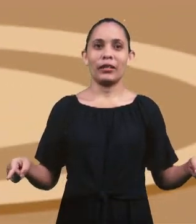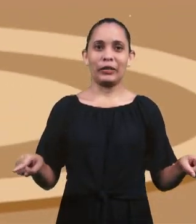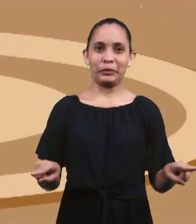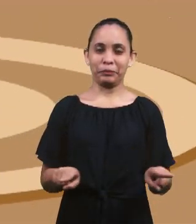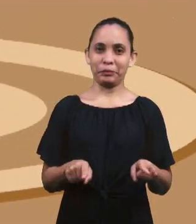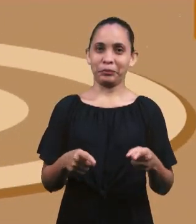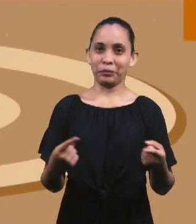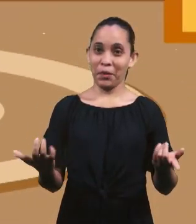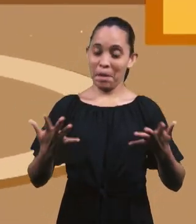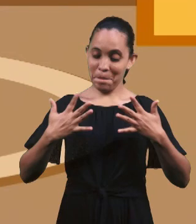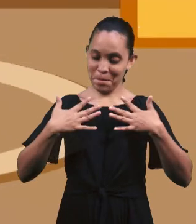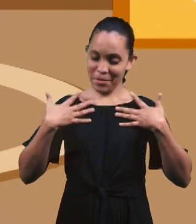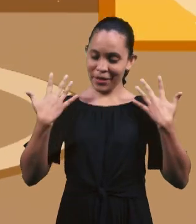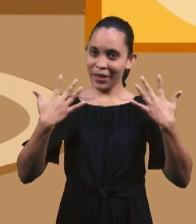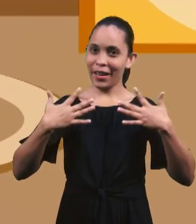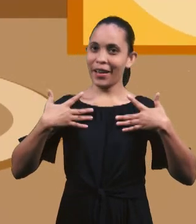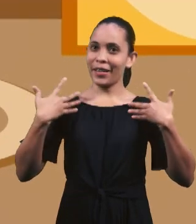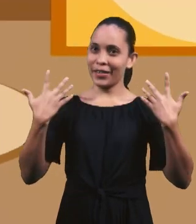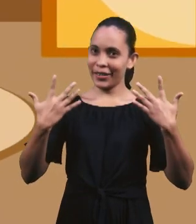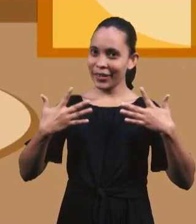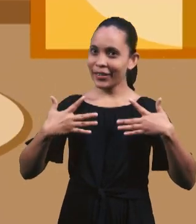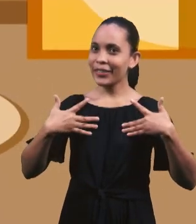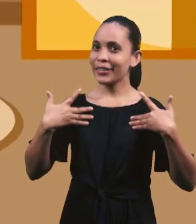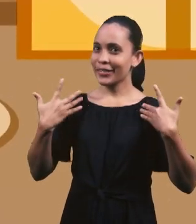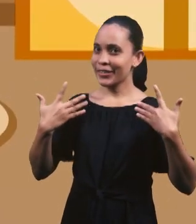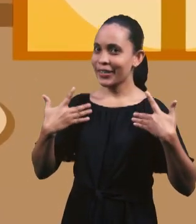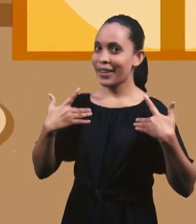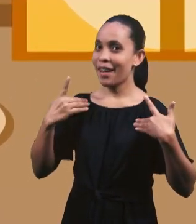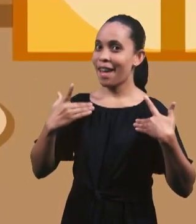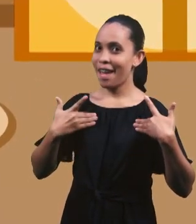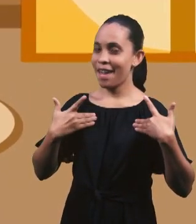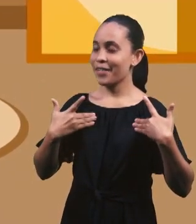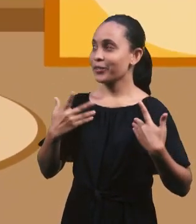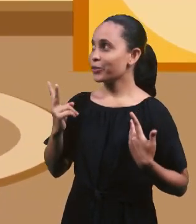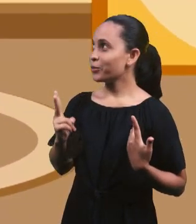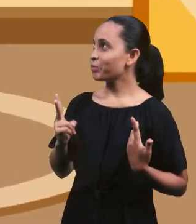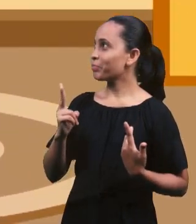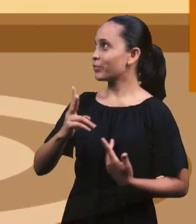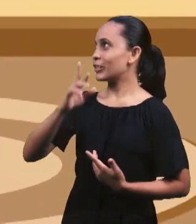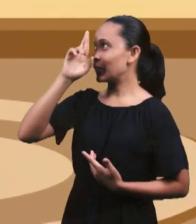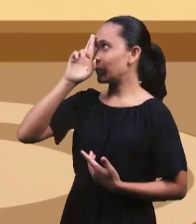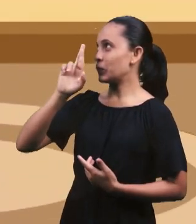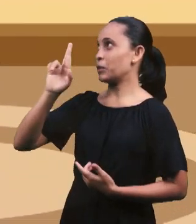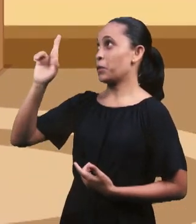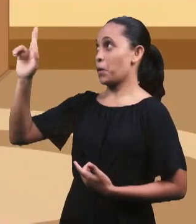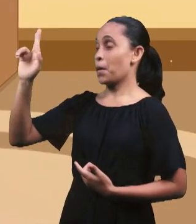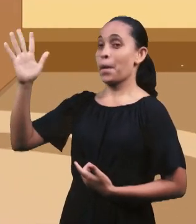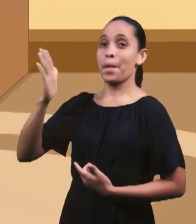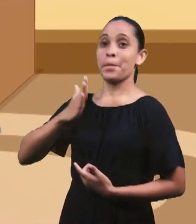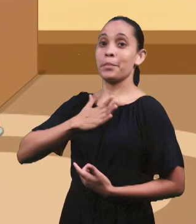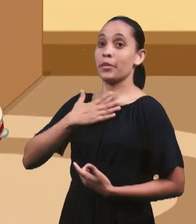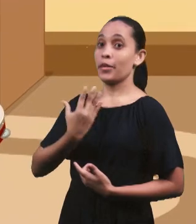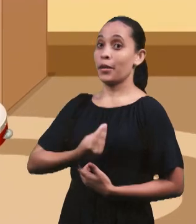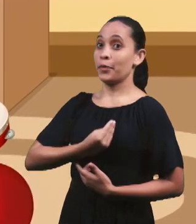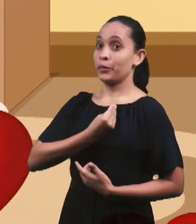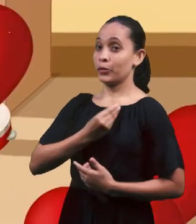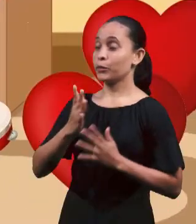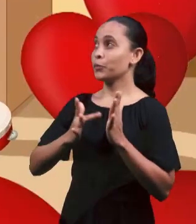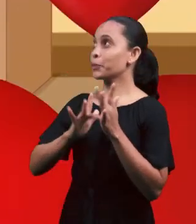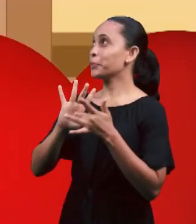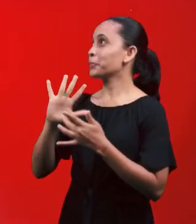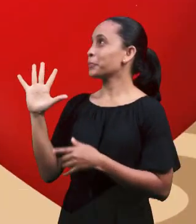A minha alegria é crescer com meu Senhor, Senhor da minha vida, o meu